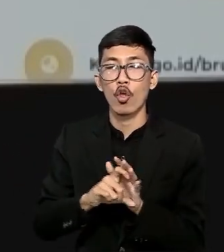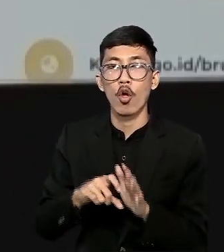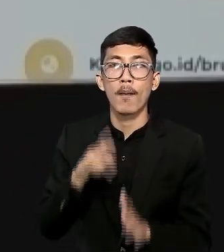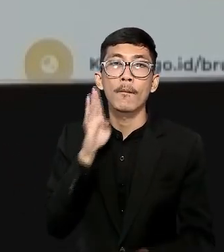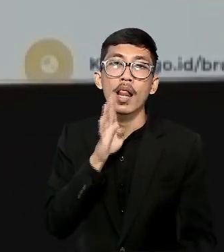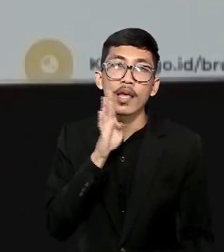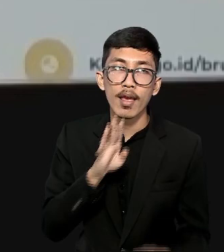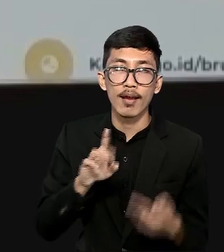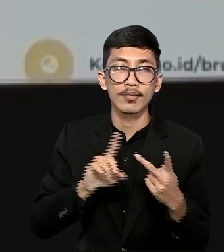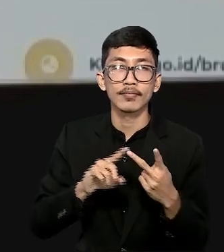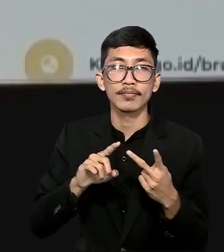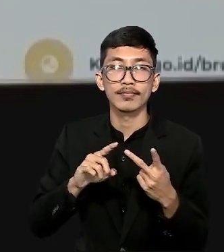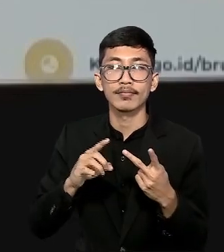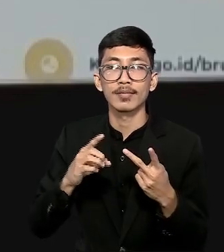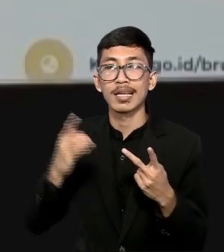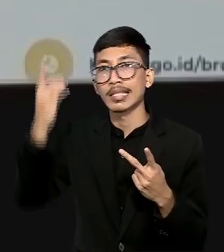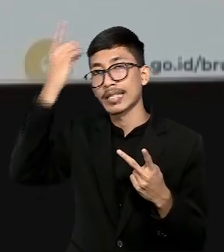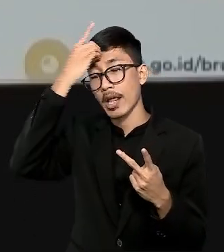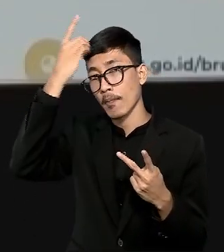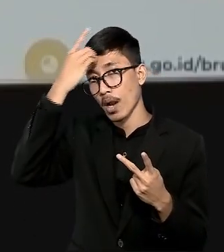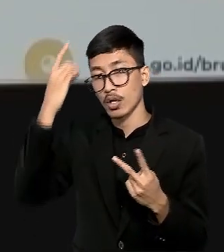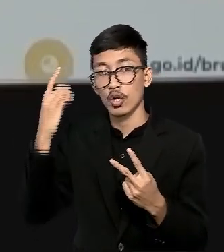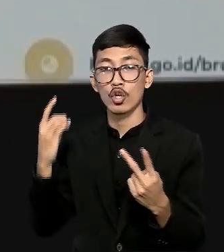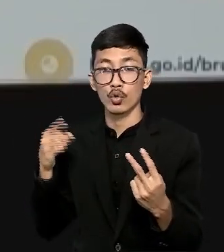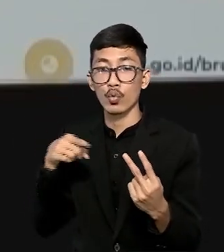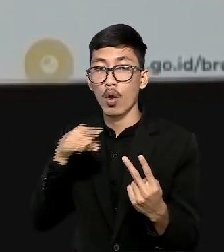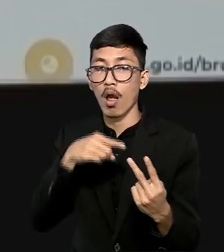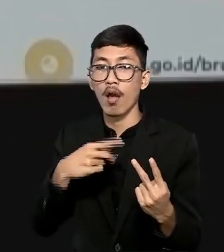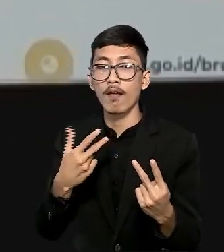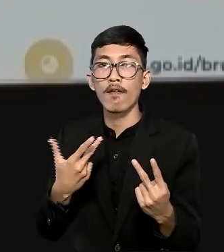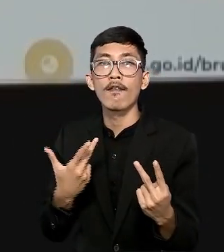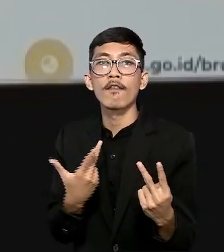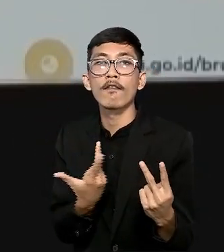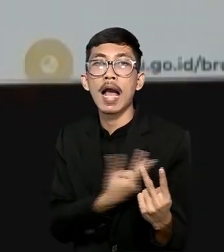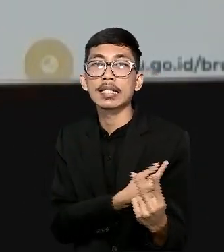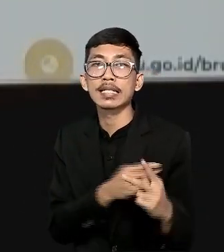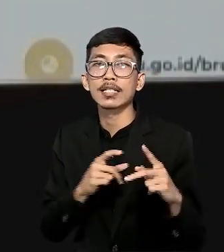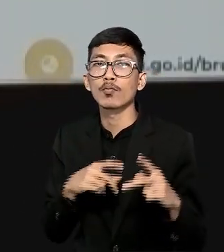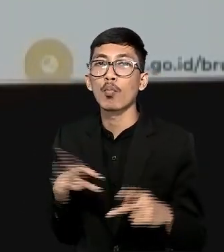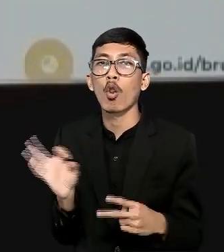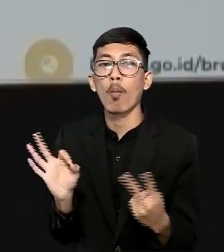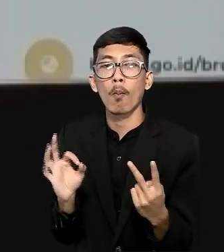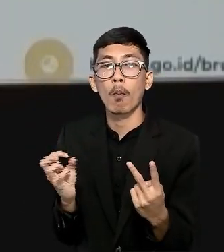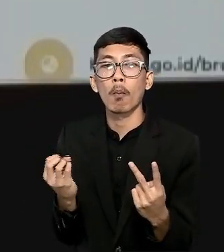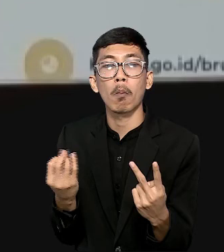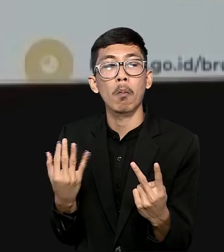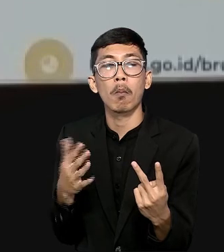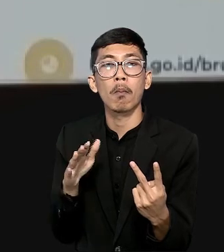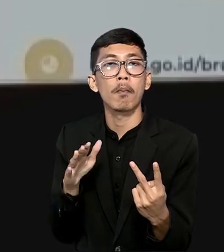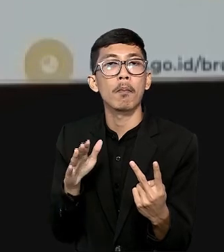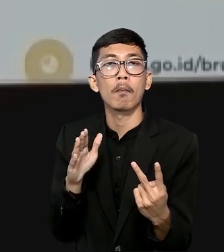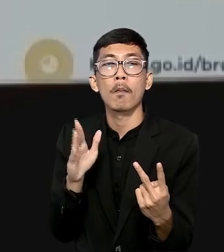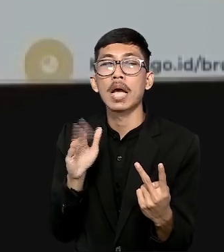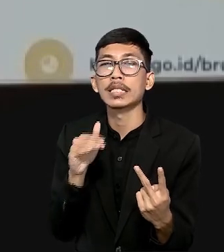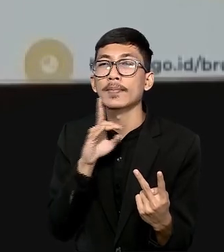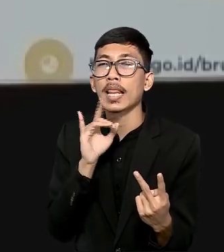Jerman itu masih belum mengakui vaksin synovate dan sinogram mereka hanya